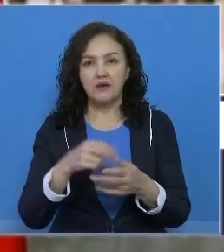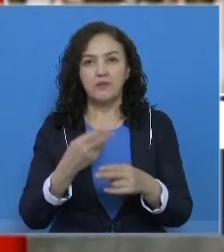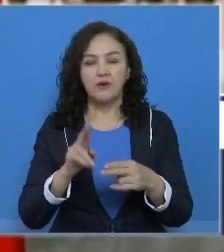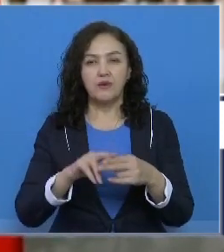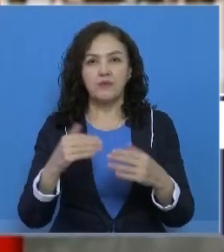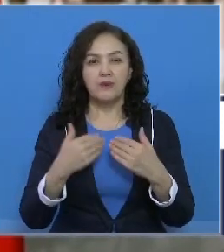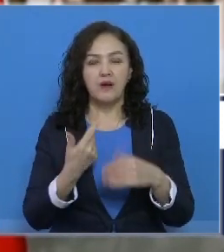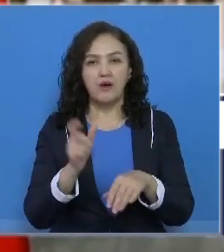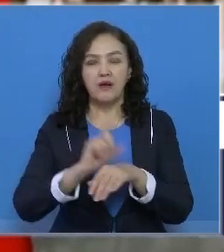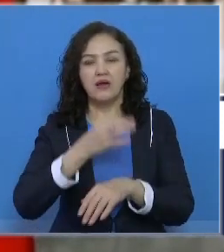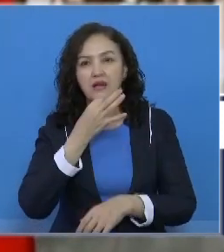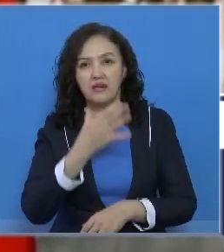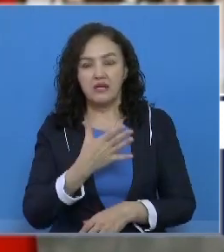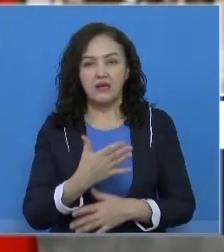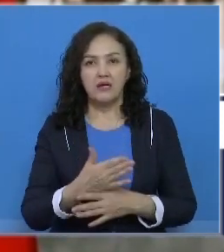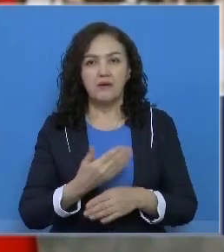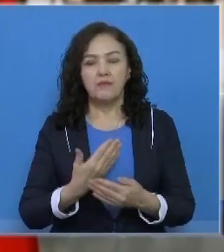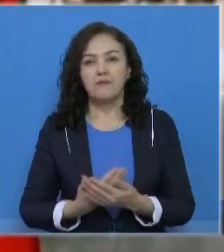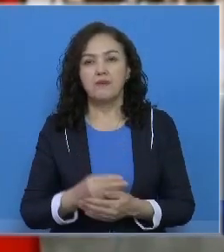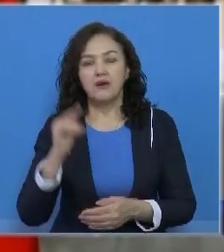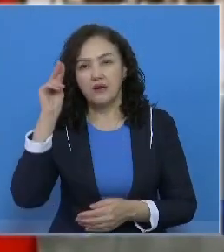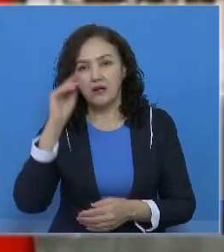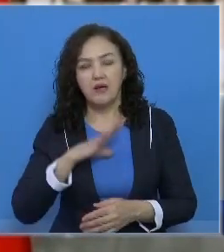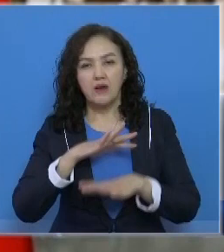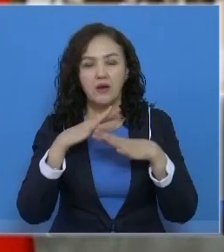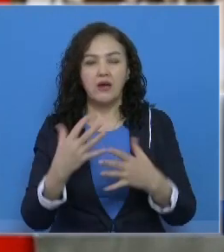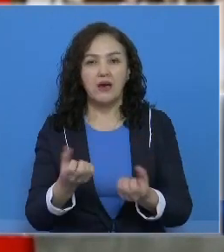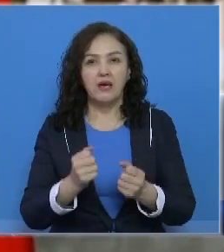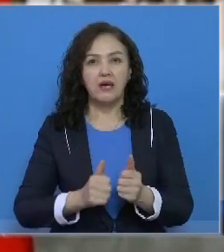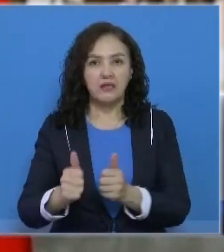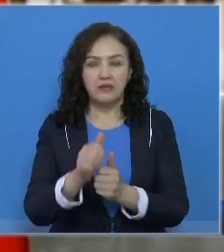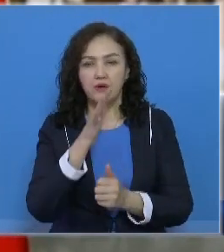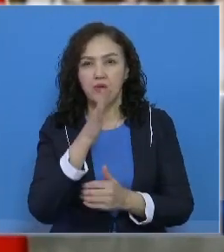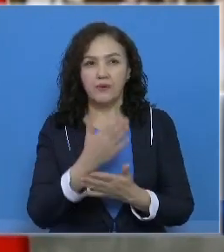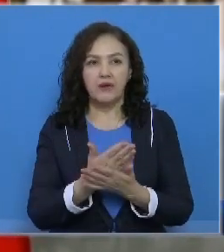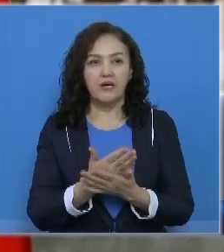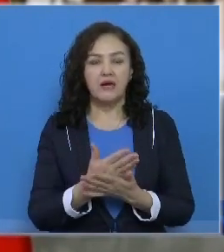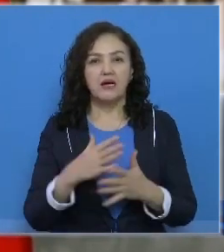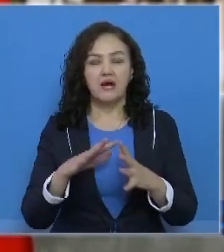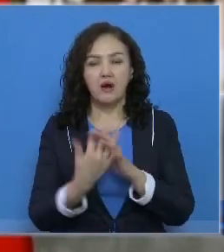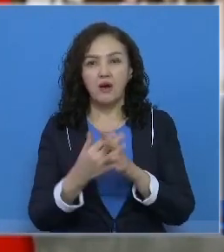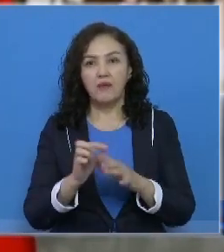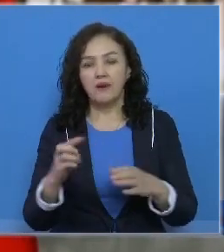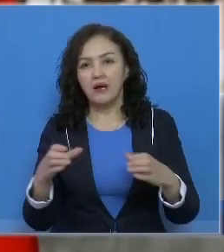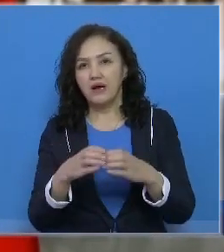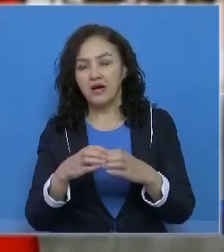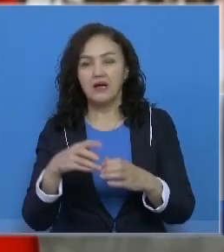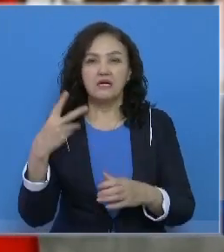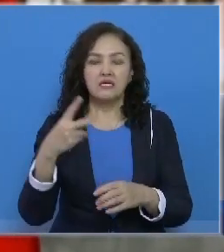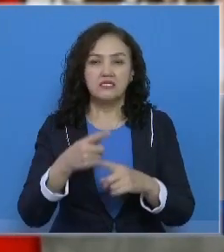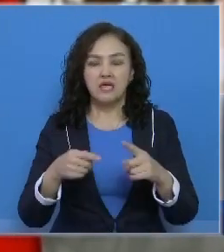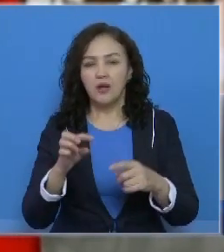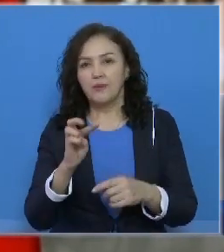маған өте көп үміт, мотивация берді десем де болады. Алдағы уақытта ауыл аманаты пилотты жобасымен